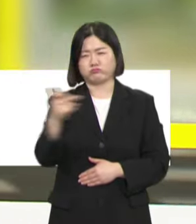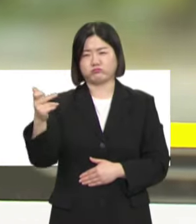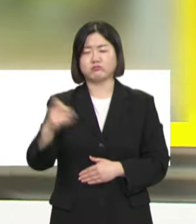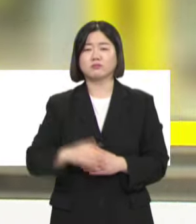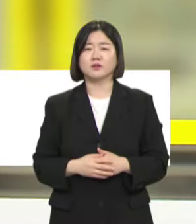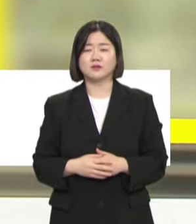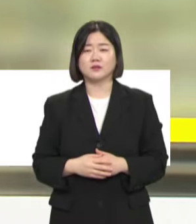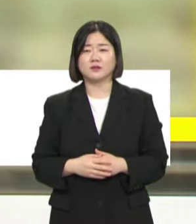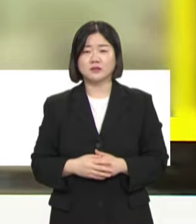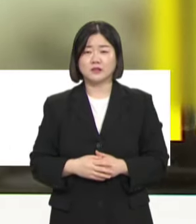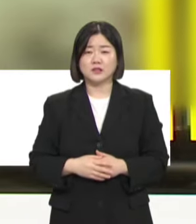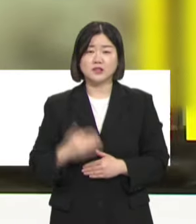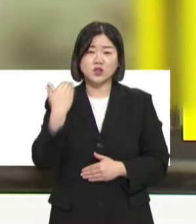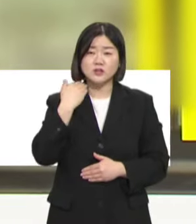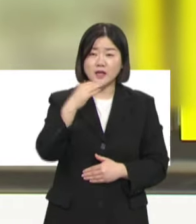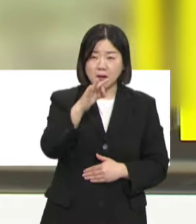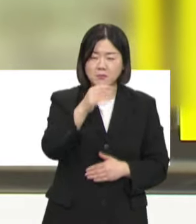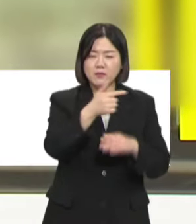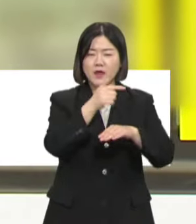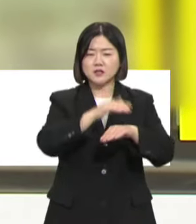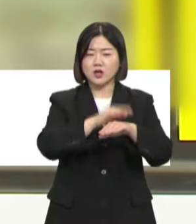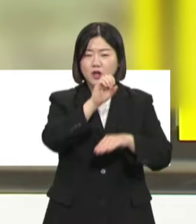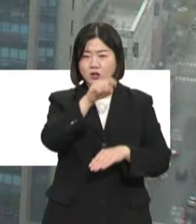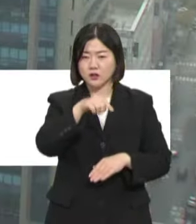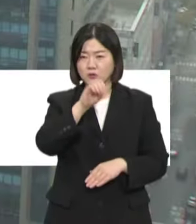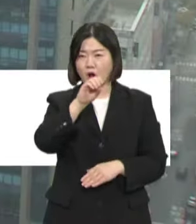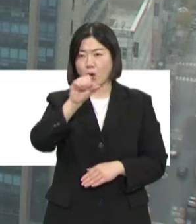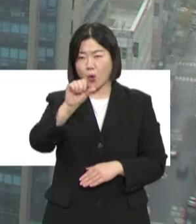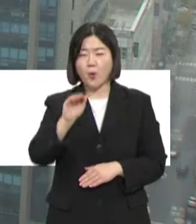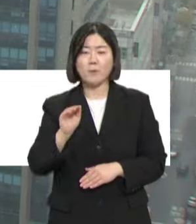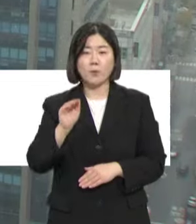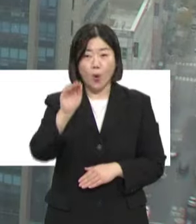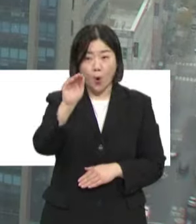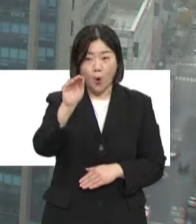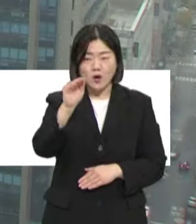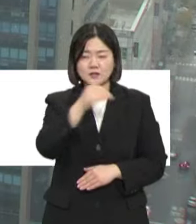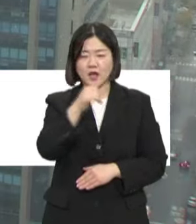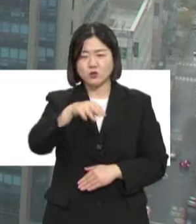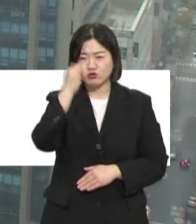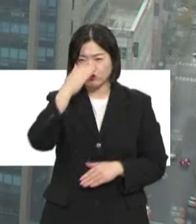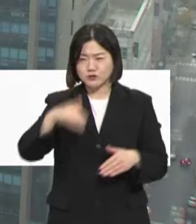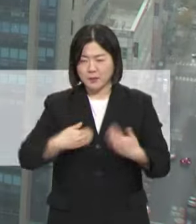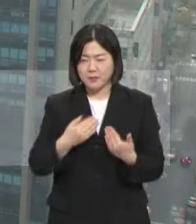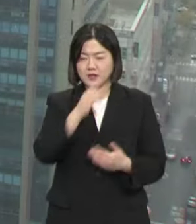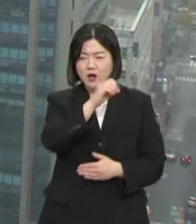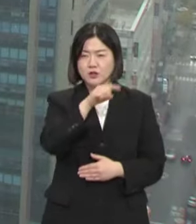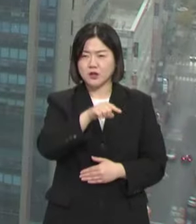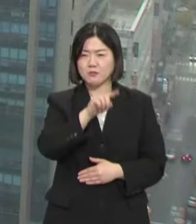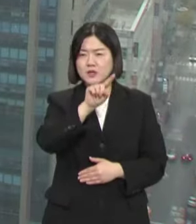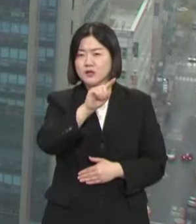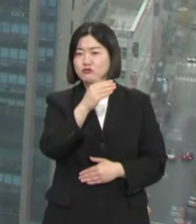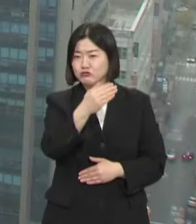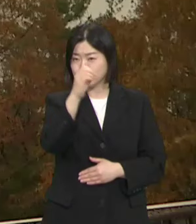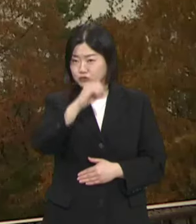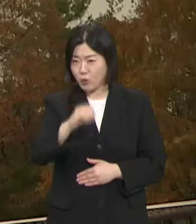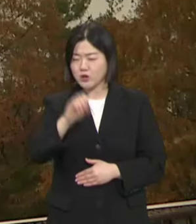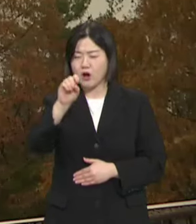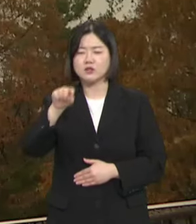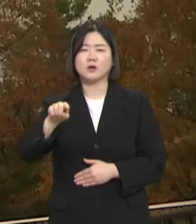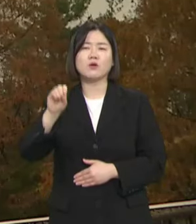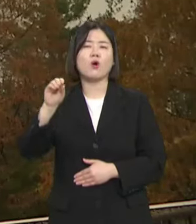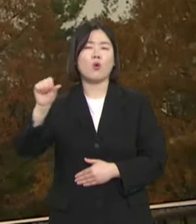커졌습니다 전세 가격의 경우 대전이 0.05% 올랐지만 세종과 충남은 각각 0.19%